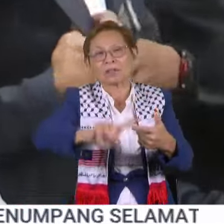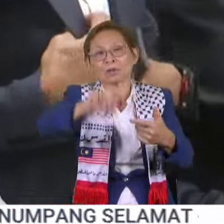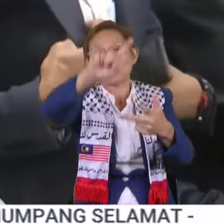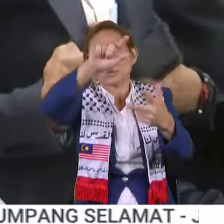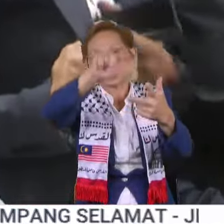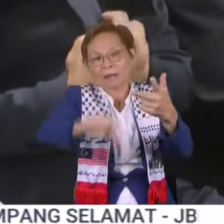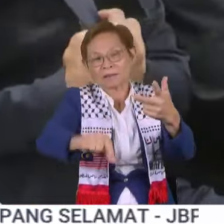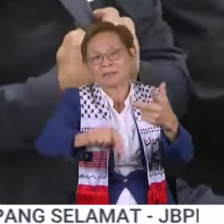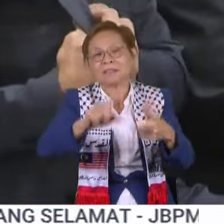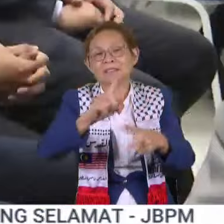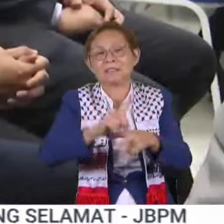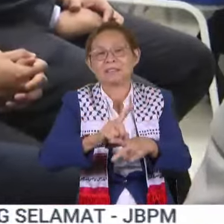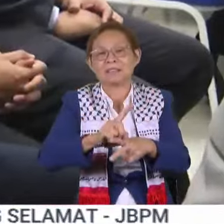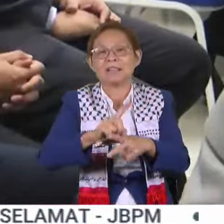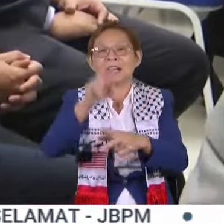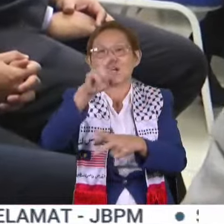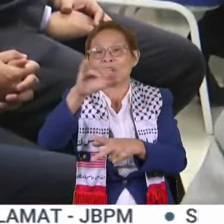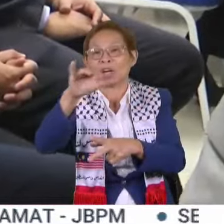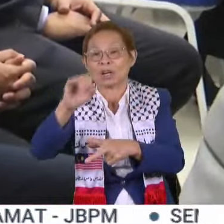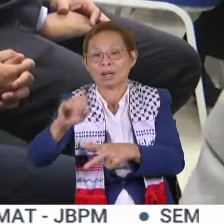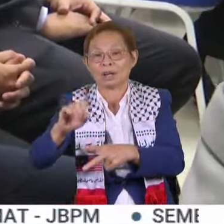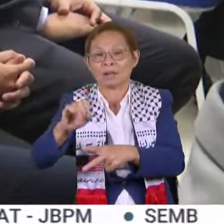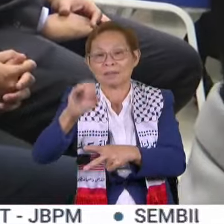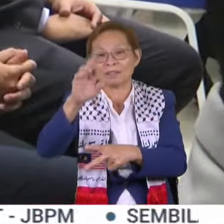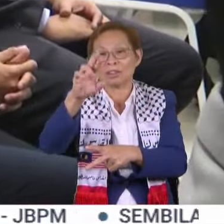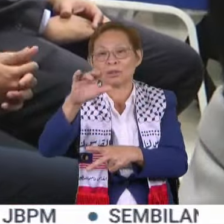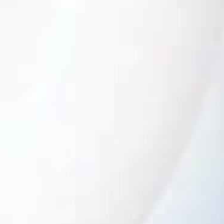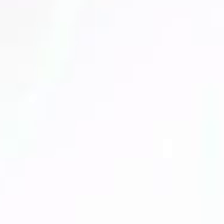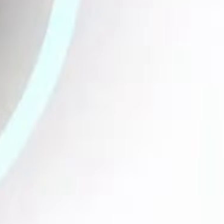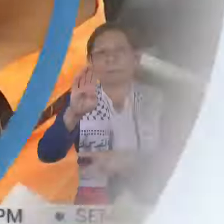gangsa di Rio 2016.